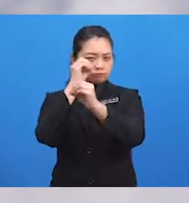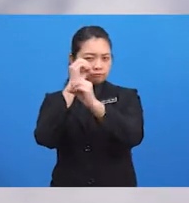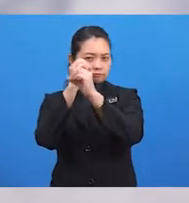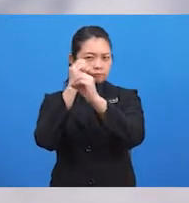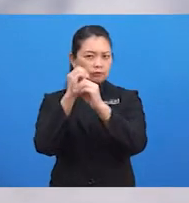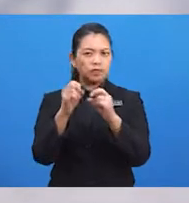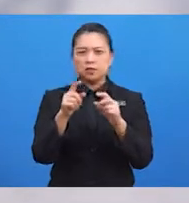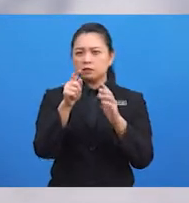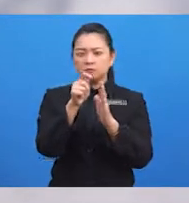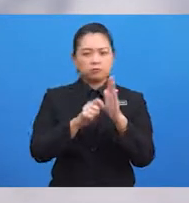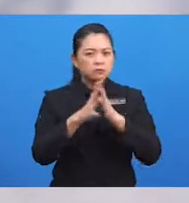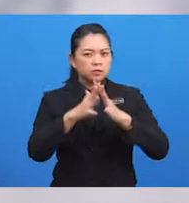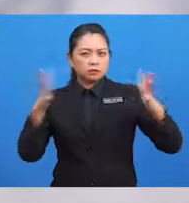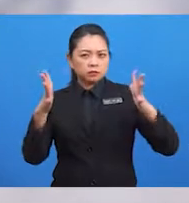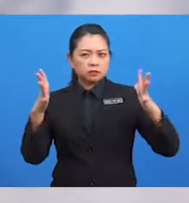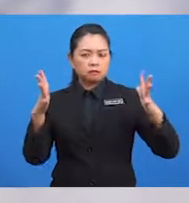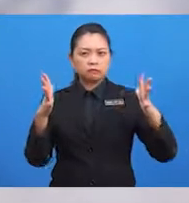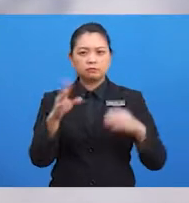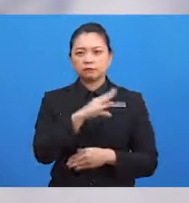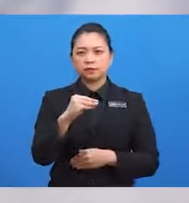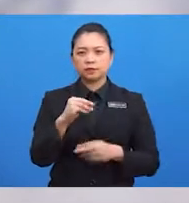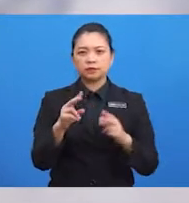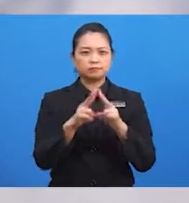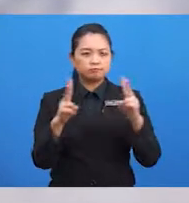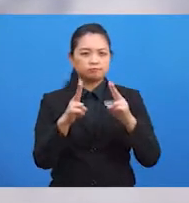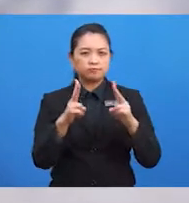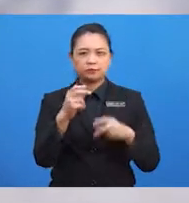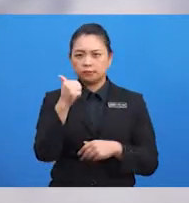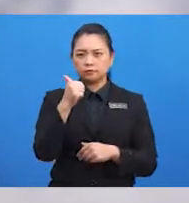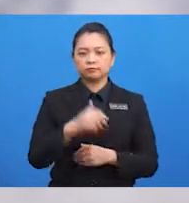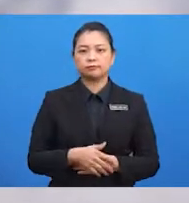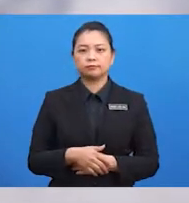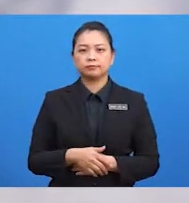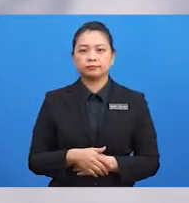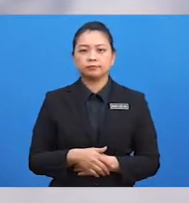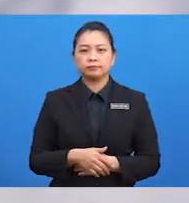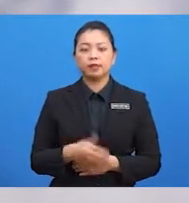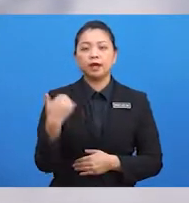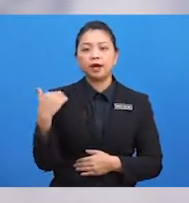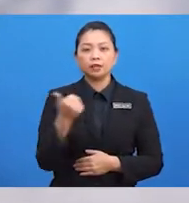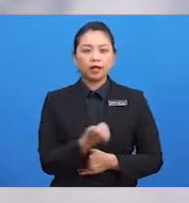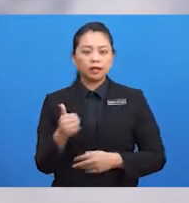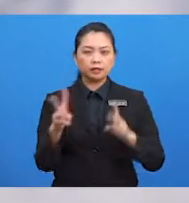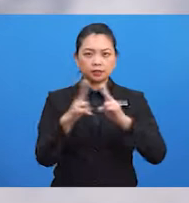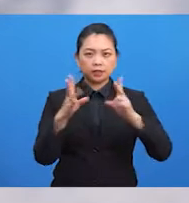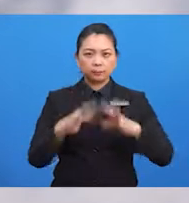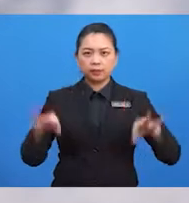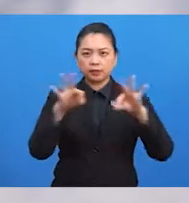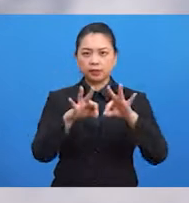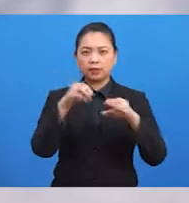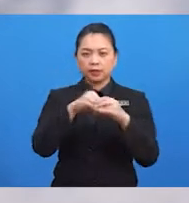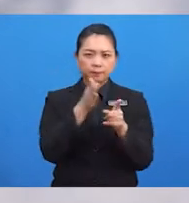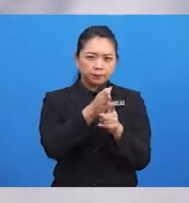angkasa terbesar dan sangat serba boleh. Ia merupakan peralatan penting dalam